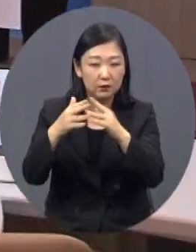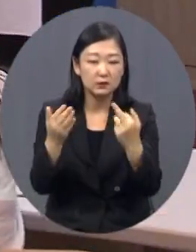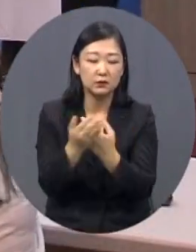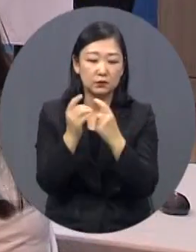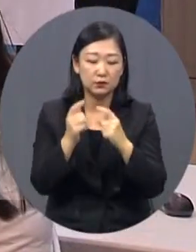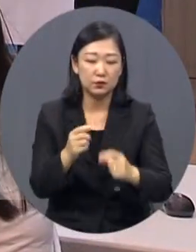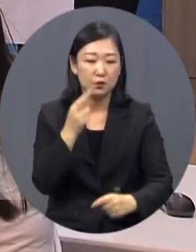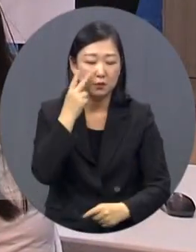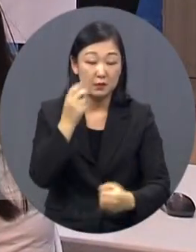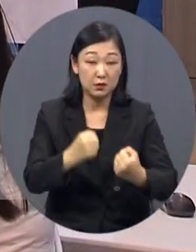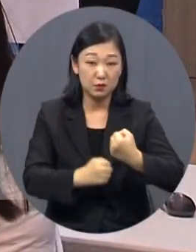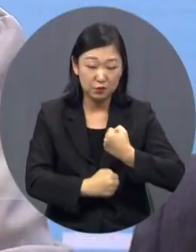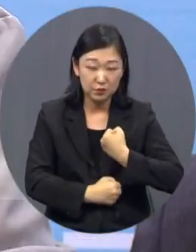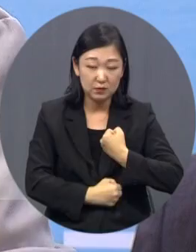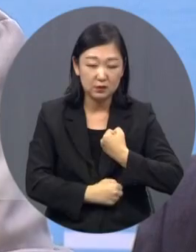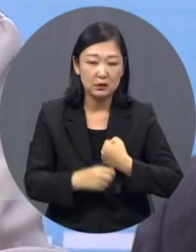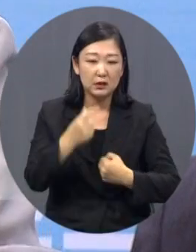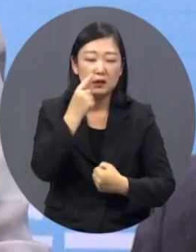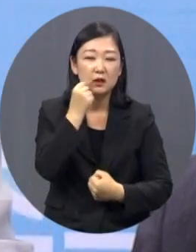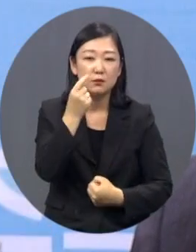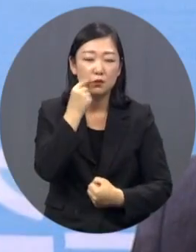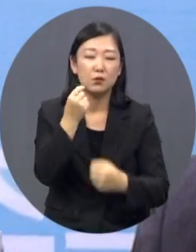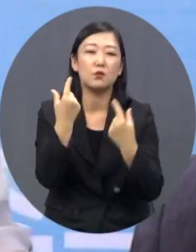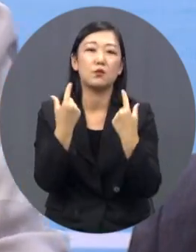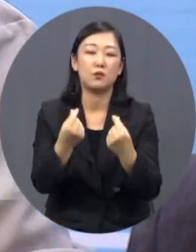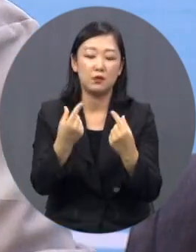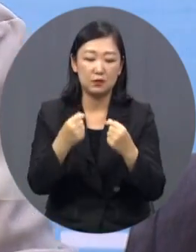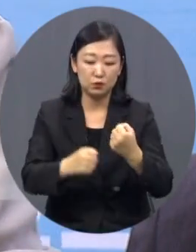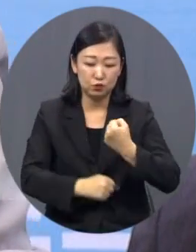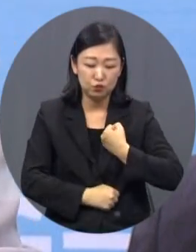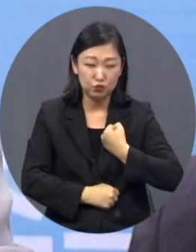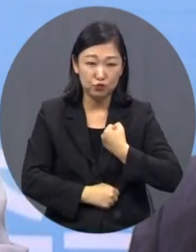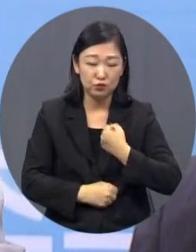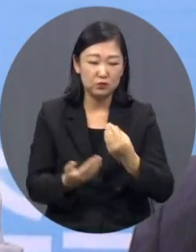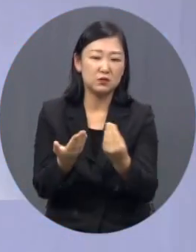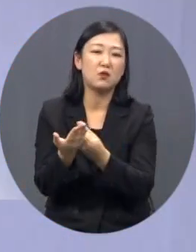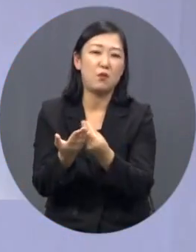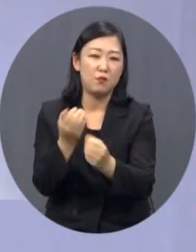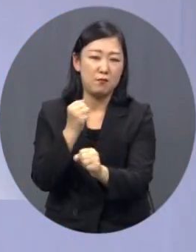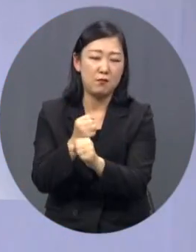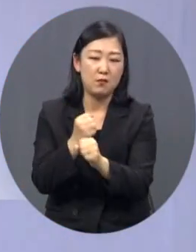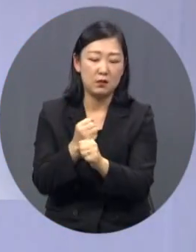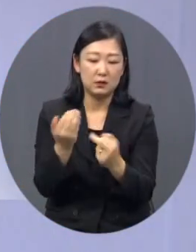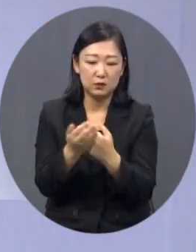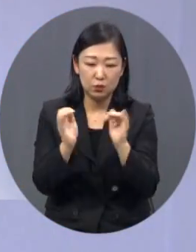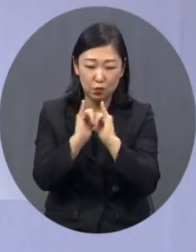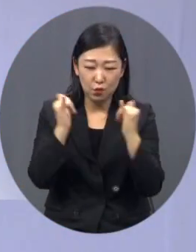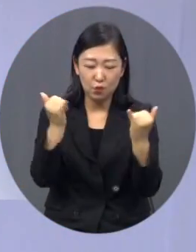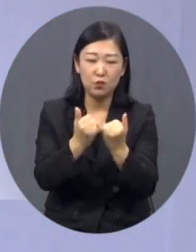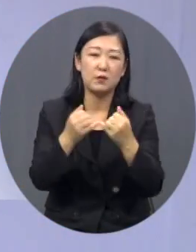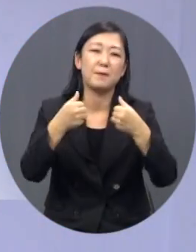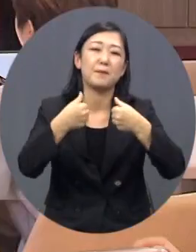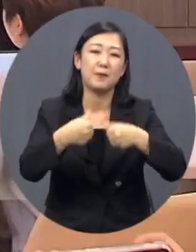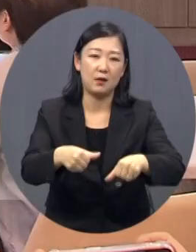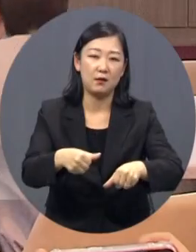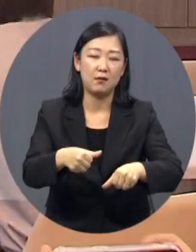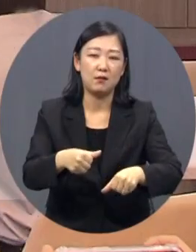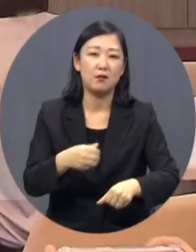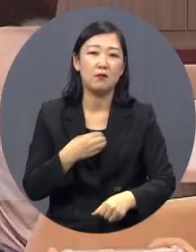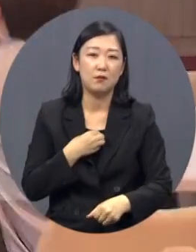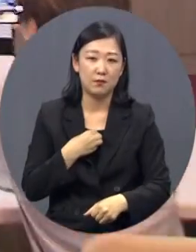제주를 미군기지가 있는 일본 오키나와와 같은 군사기지의 섬으로 만들어 제주 공동체를 파괴할